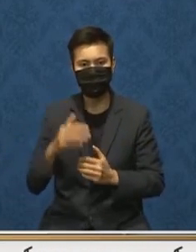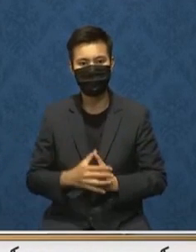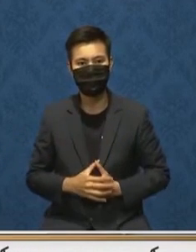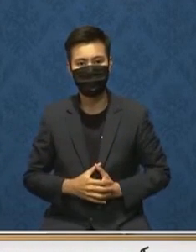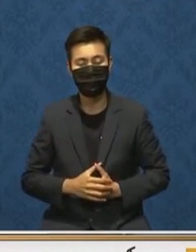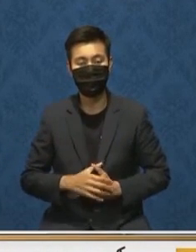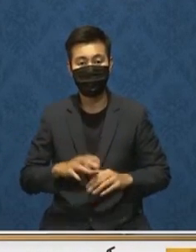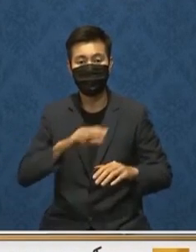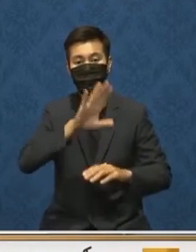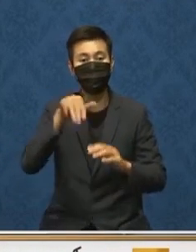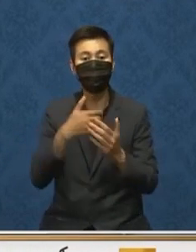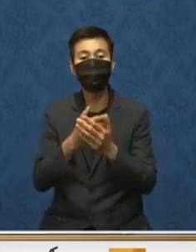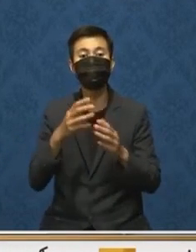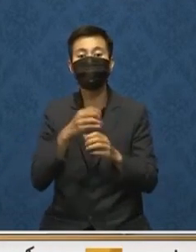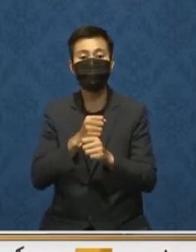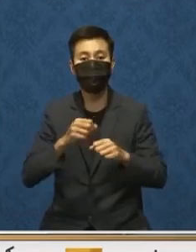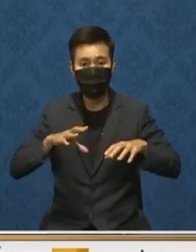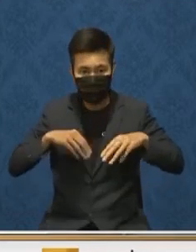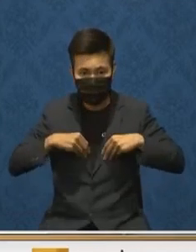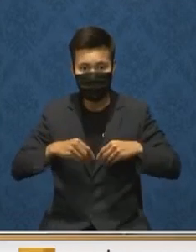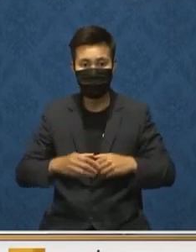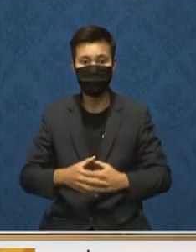ห็นด้วยแต่ว่า